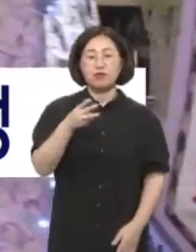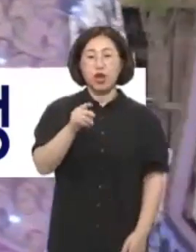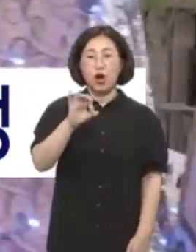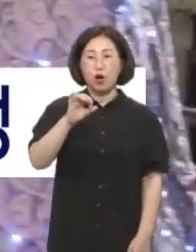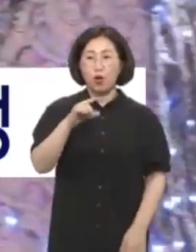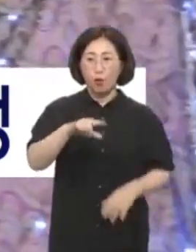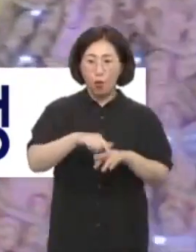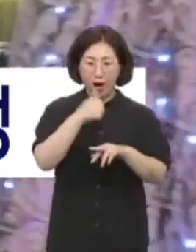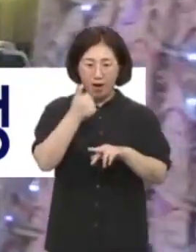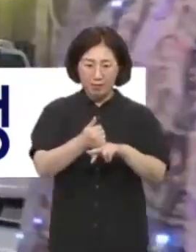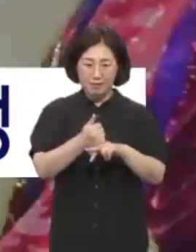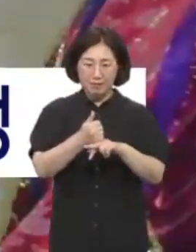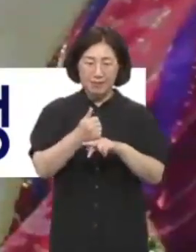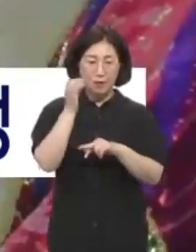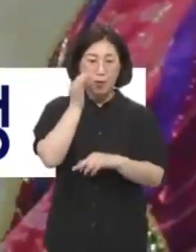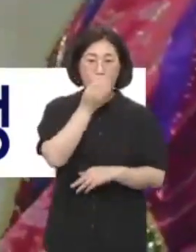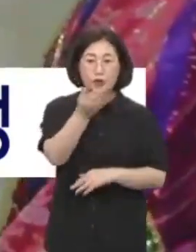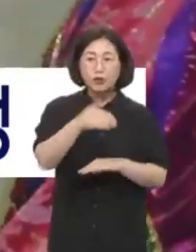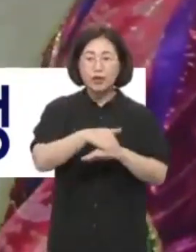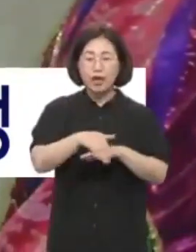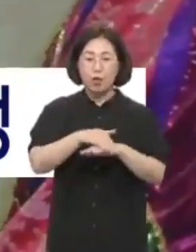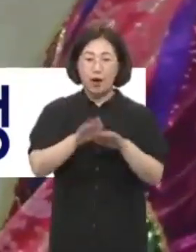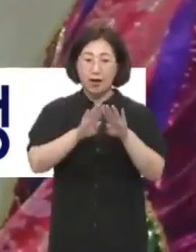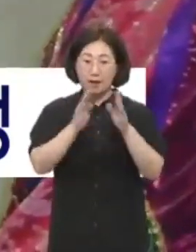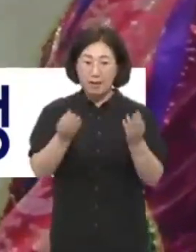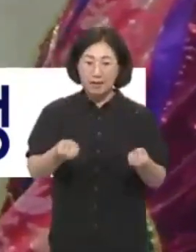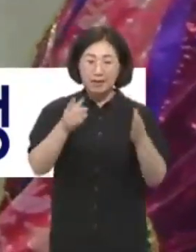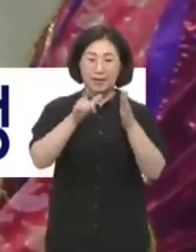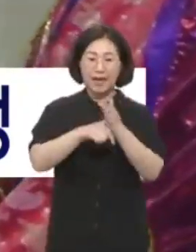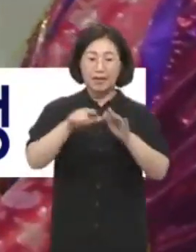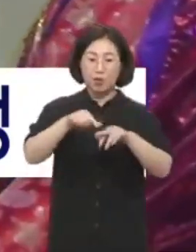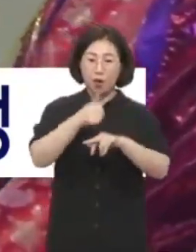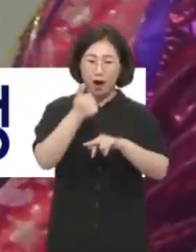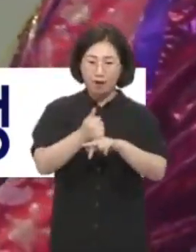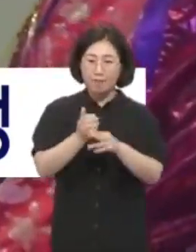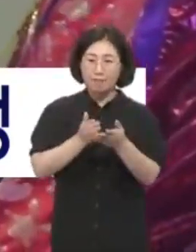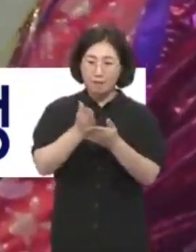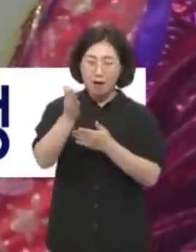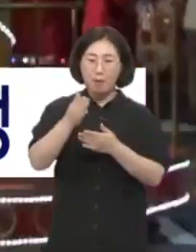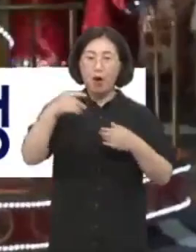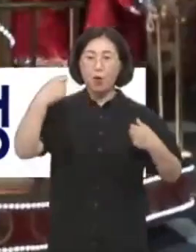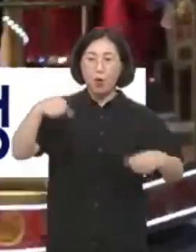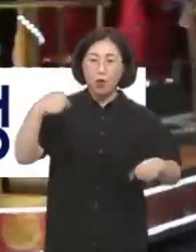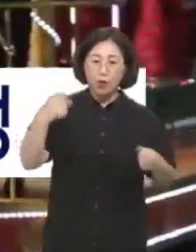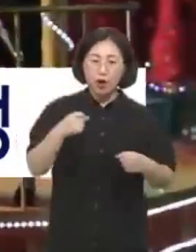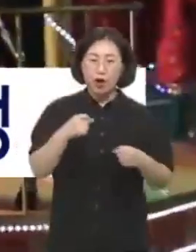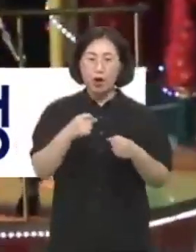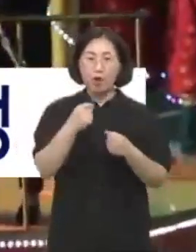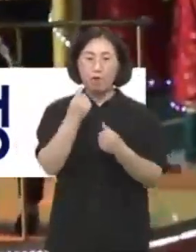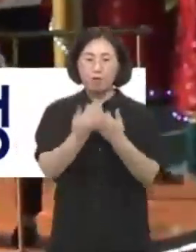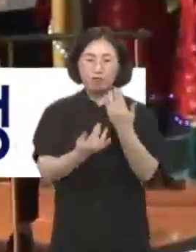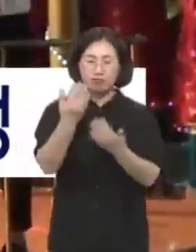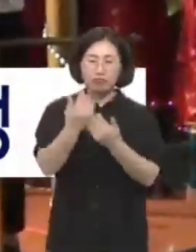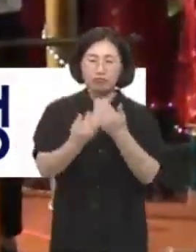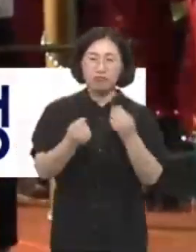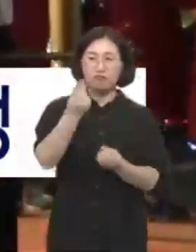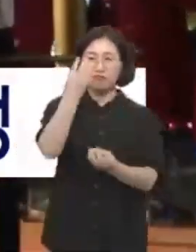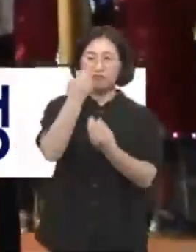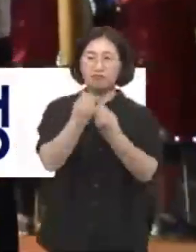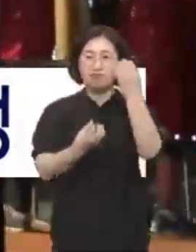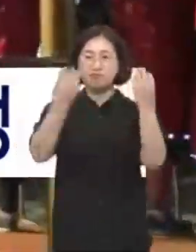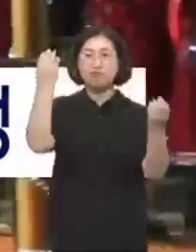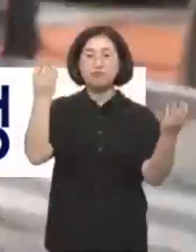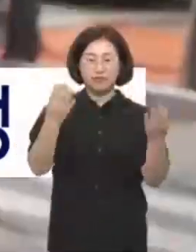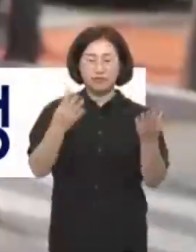집중적으로 선보일 계획으로 개막식에서는 무령왕을 테마로 한 주제공연과 불꽃쇼 등이 화려하게 펼쳐질 예정입니다